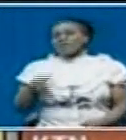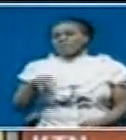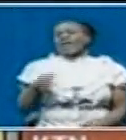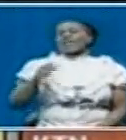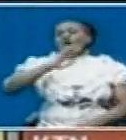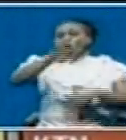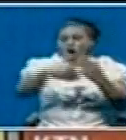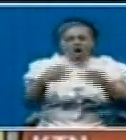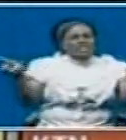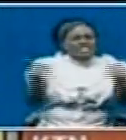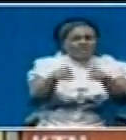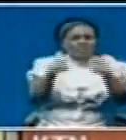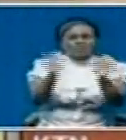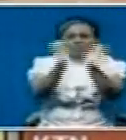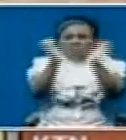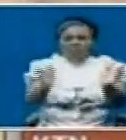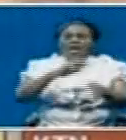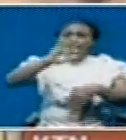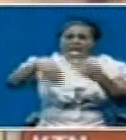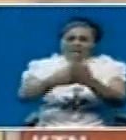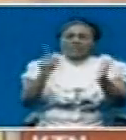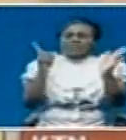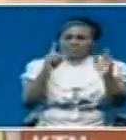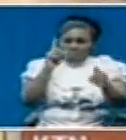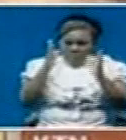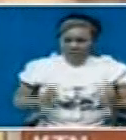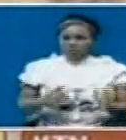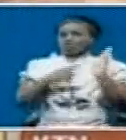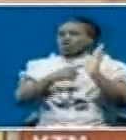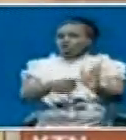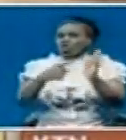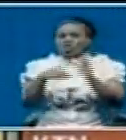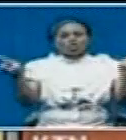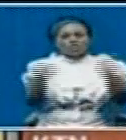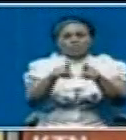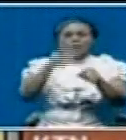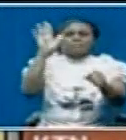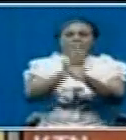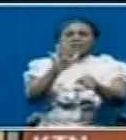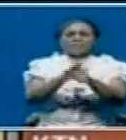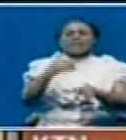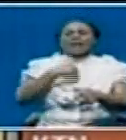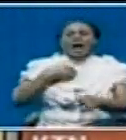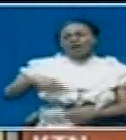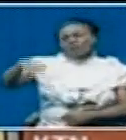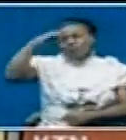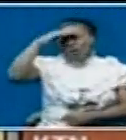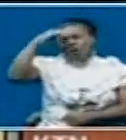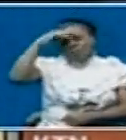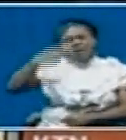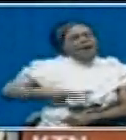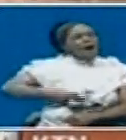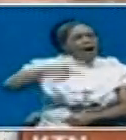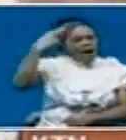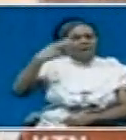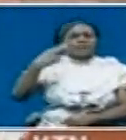fimbo ilikuwa ile ile, na kila aliyepimwa alionyeshwa matokeo yake. Wengi wao walipatikana kuwa na kipimo cha juu kupita kiasi